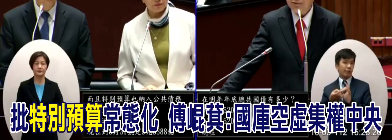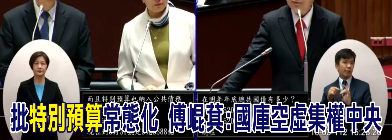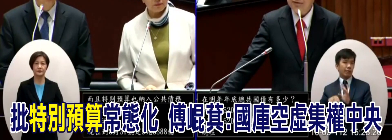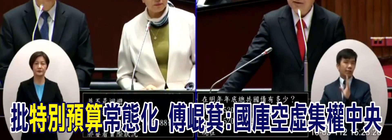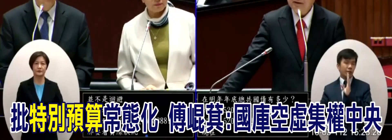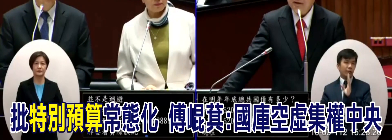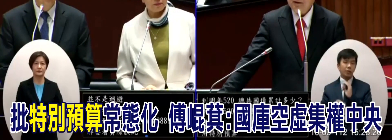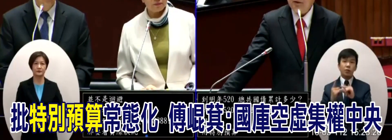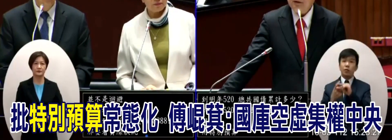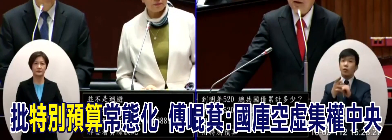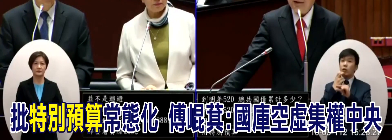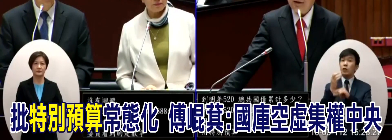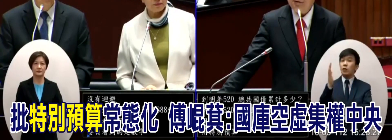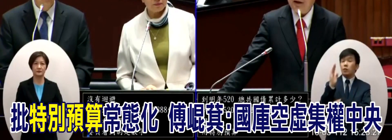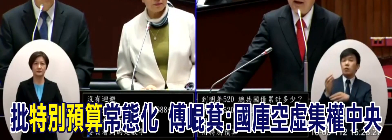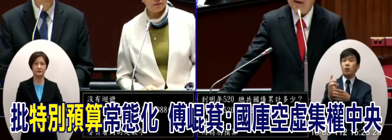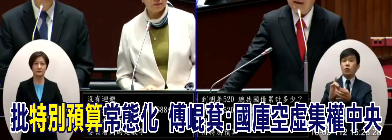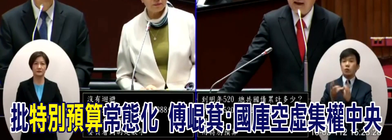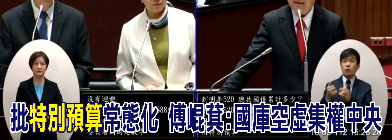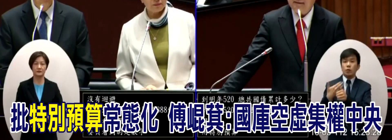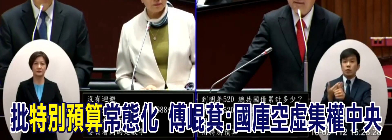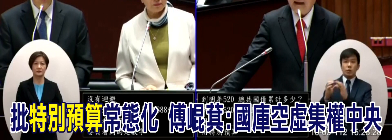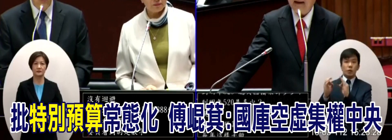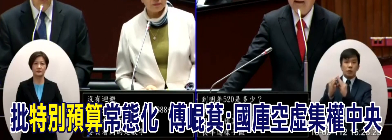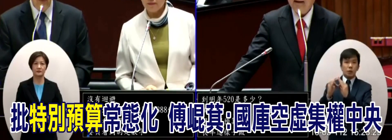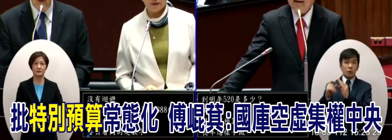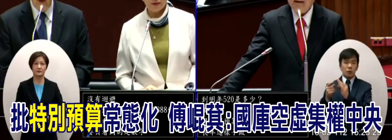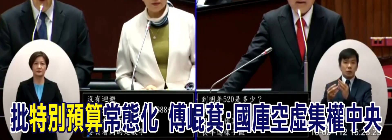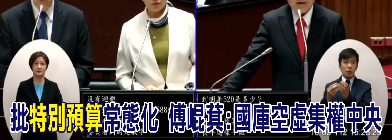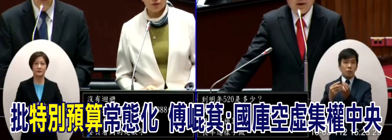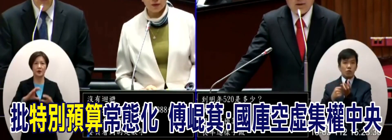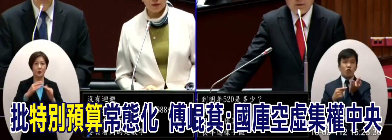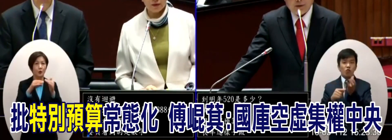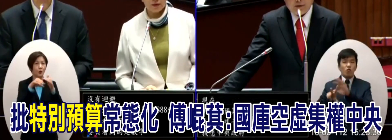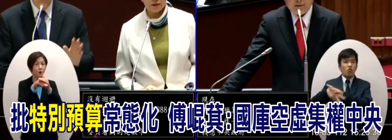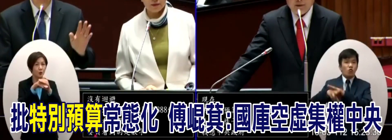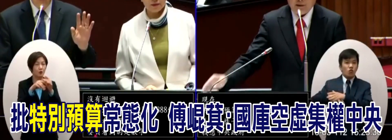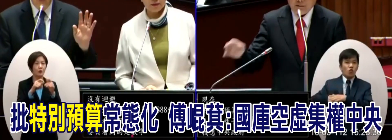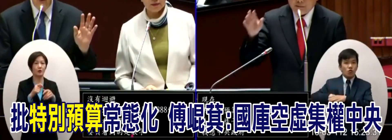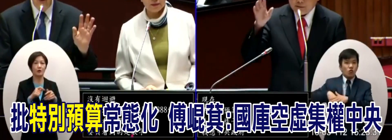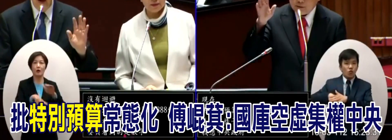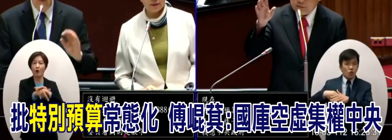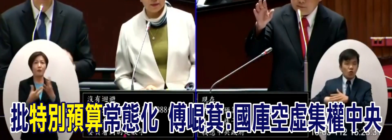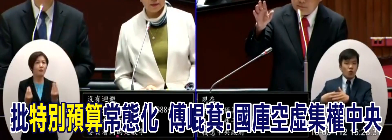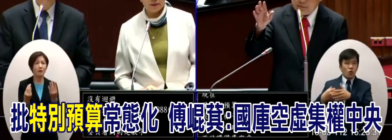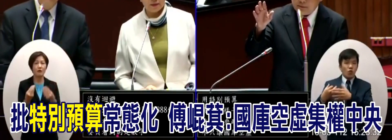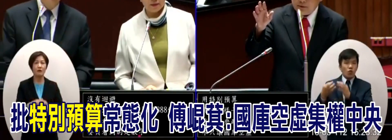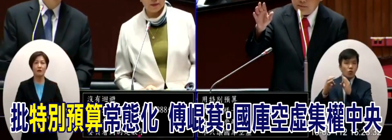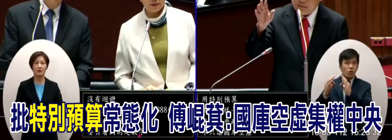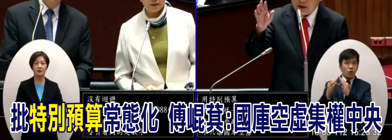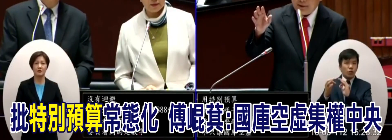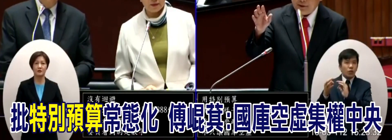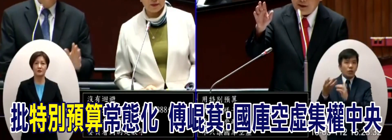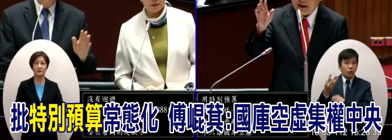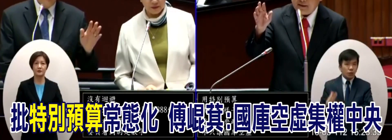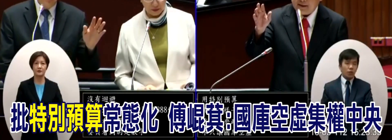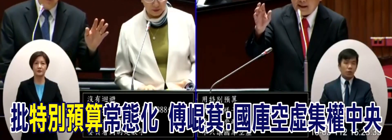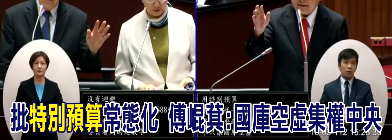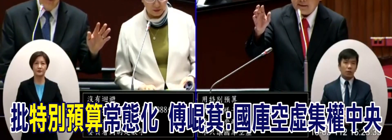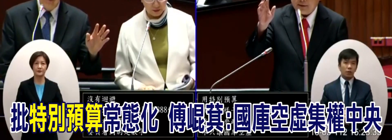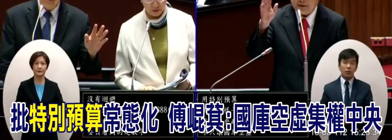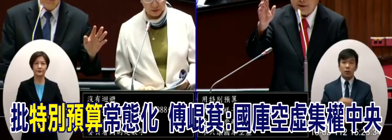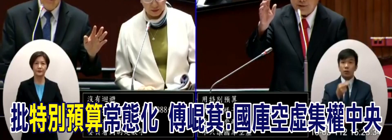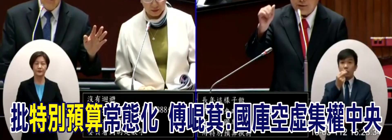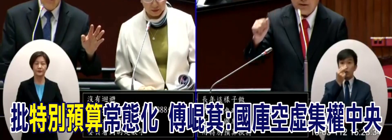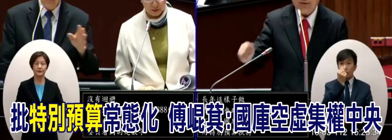库空虚，用特别预算来挟持啊。 国库没有空虚啊， 又有用 国库 特别预算来